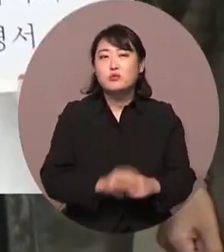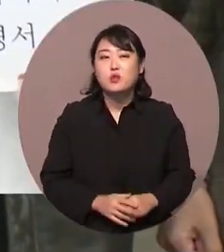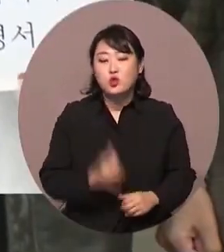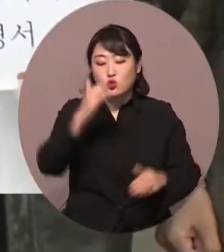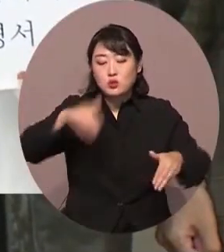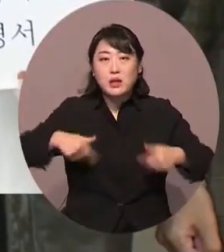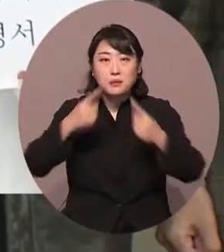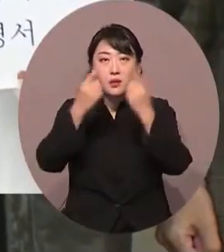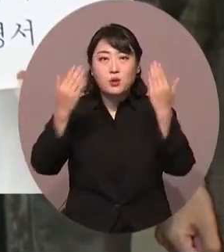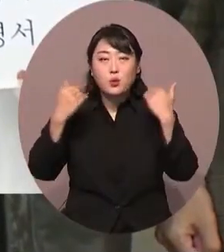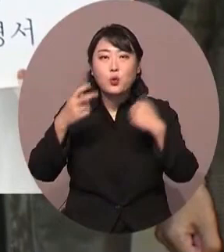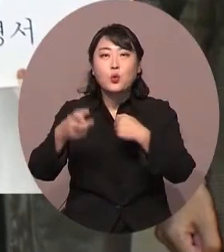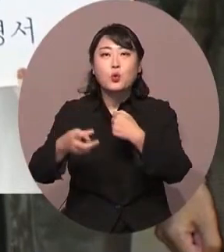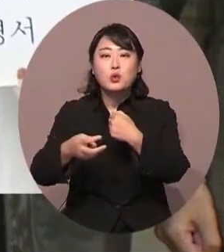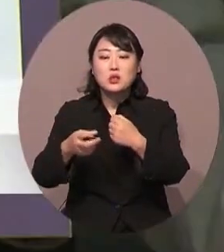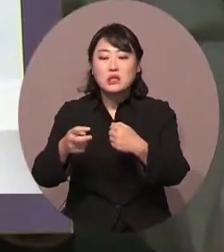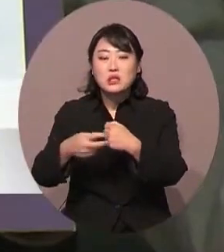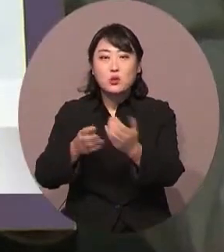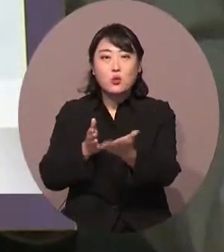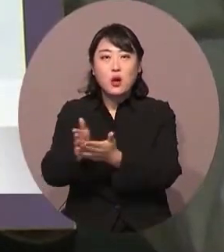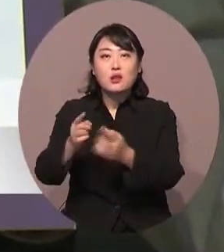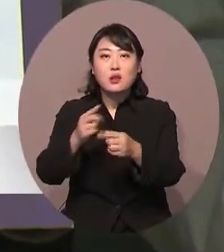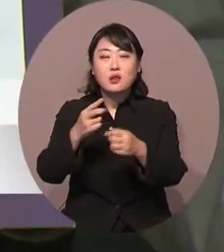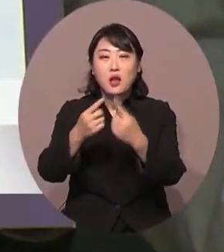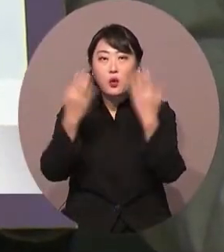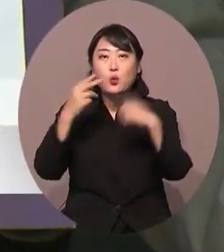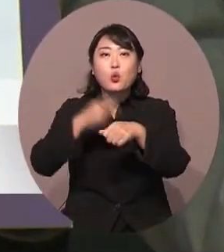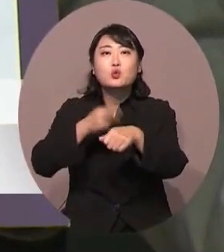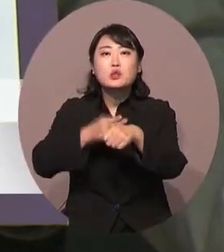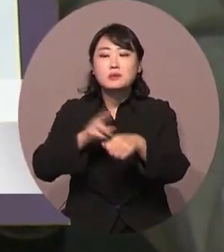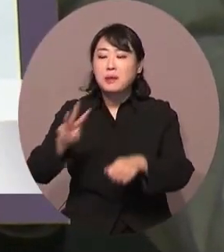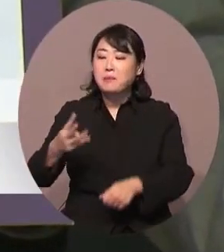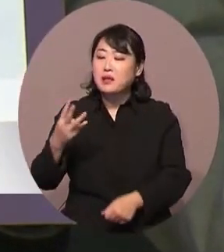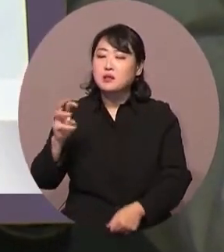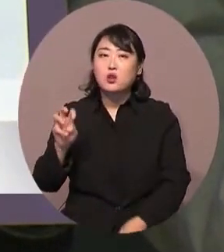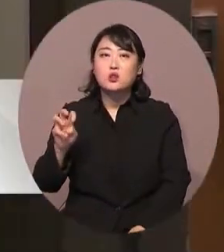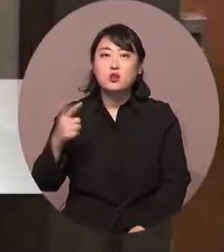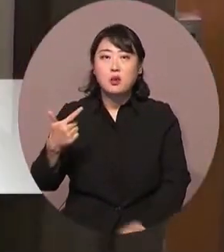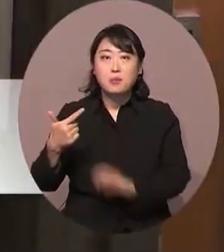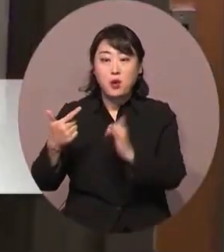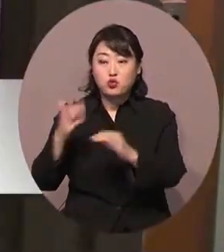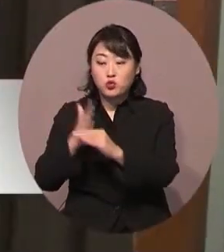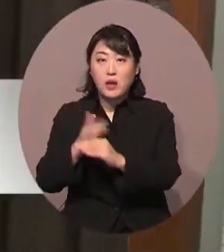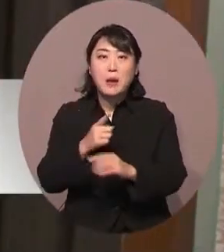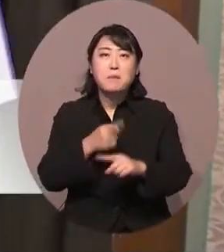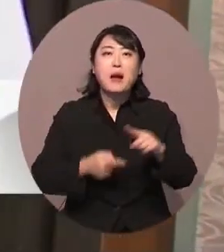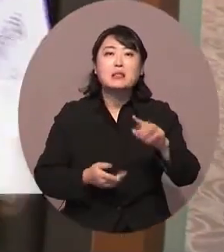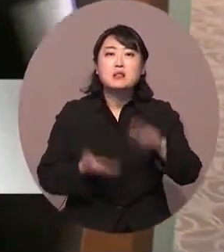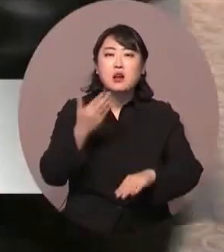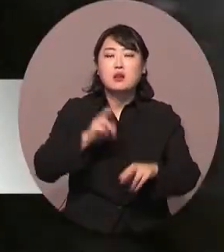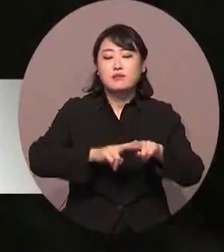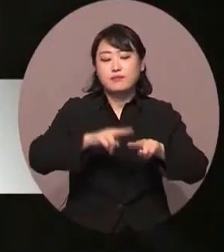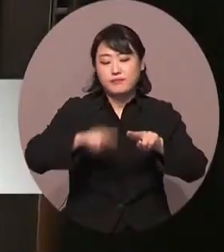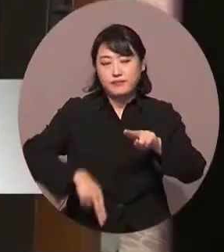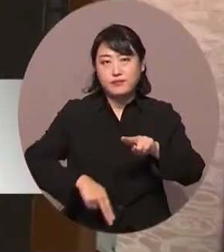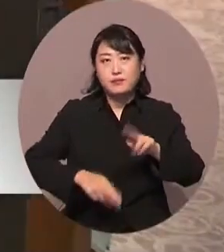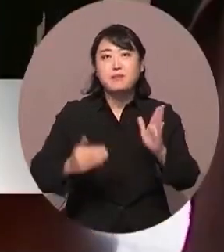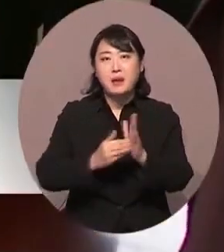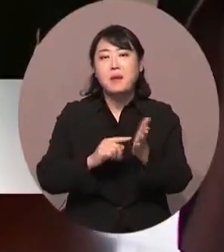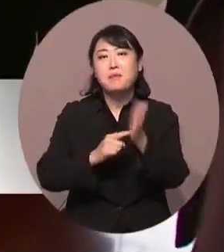비상대책 위원회는 비대위에 참여한 교수 336명 가운데 절반 이상이 사직서 냈다